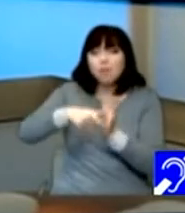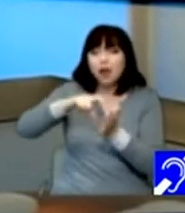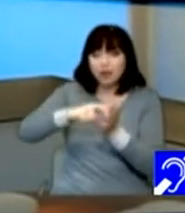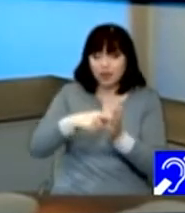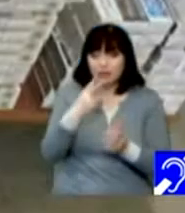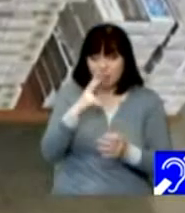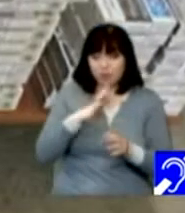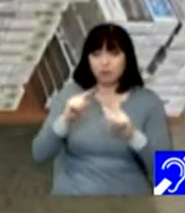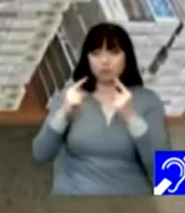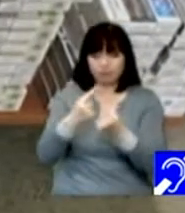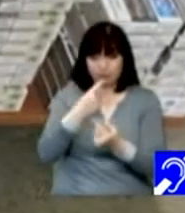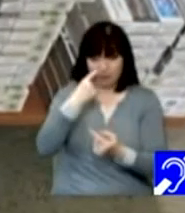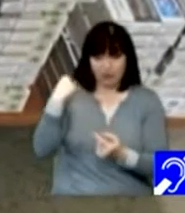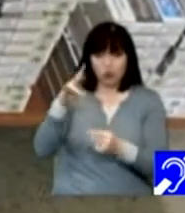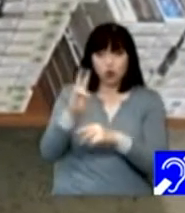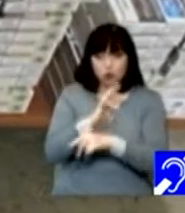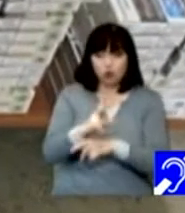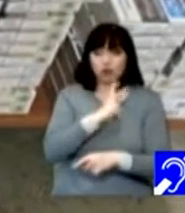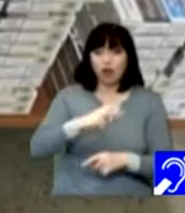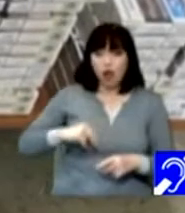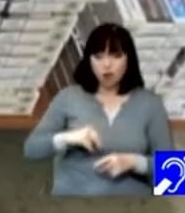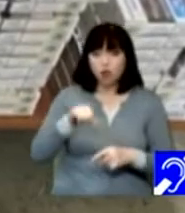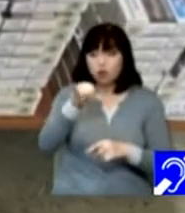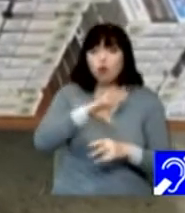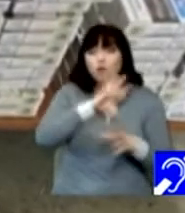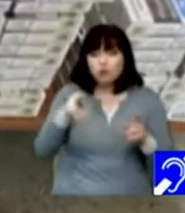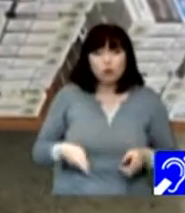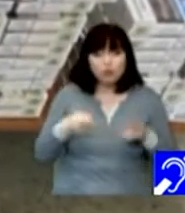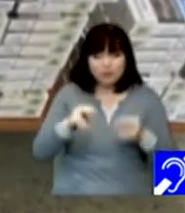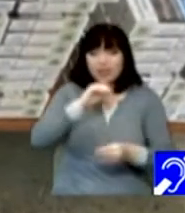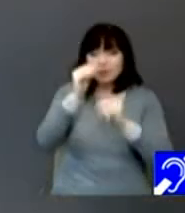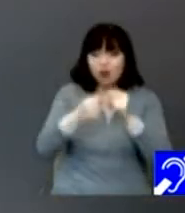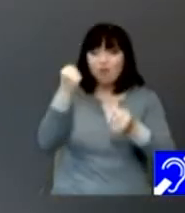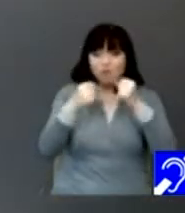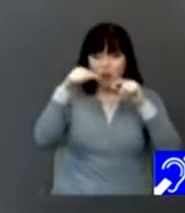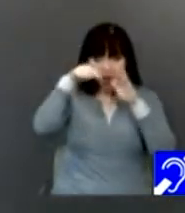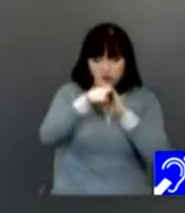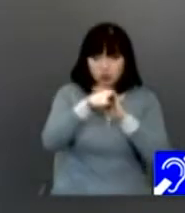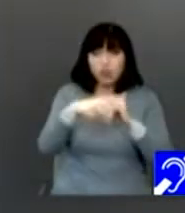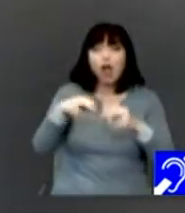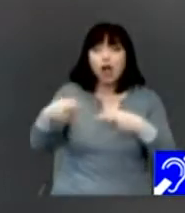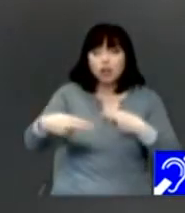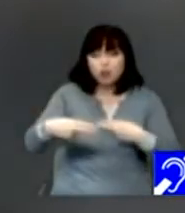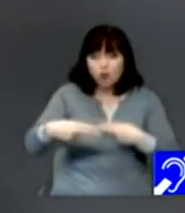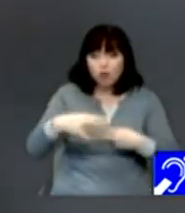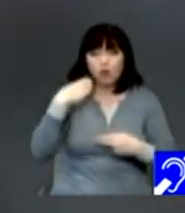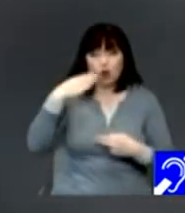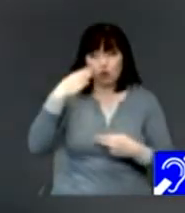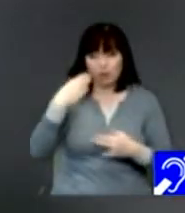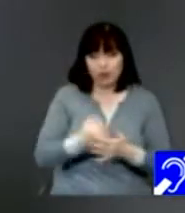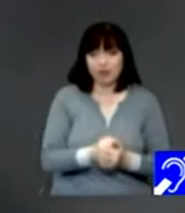prins noaptea trecută la Vama Cahul și avea toată marfa de contrabandă ascunsă într-un automobil cu numere de înmatriculare